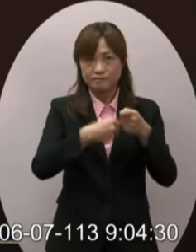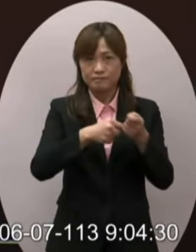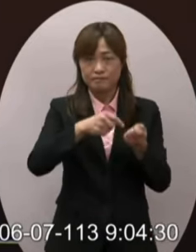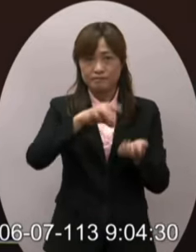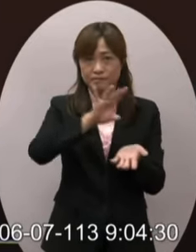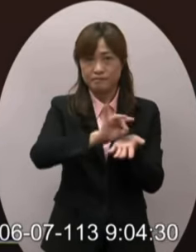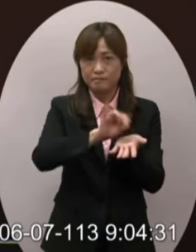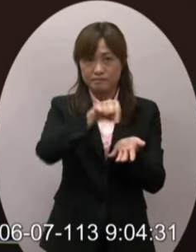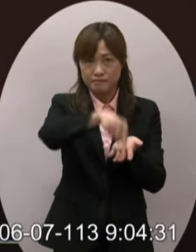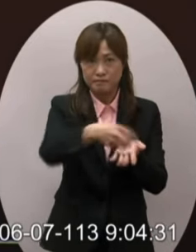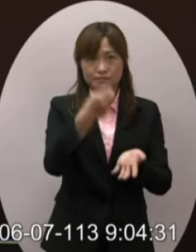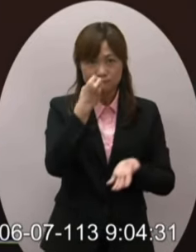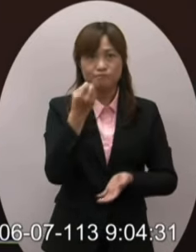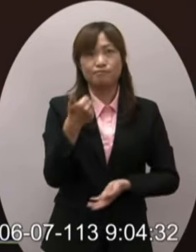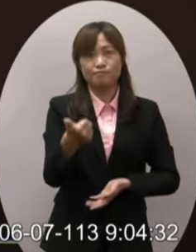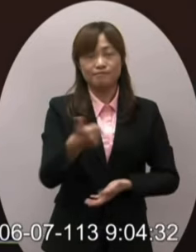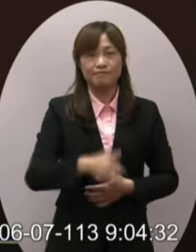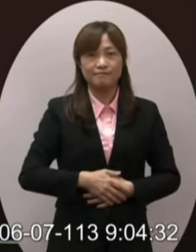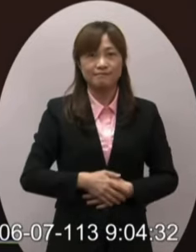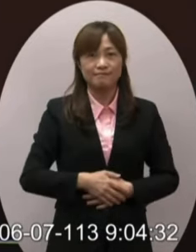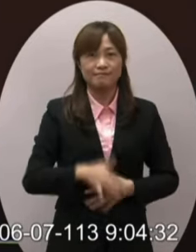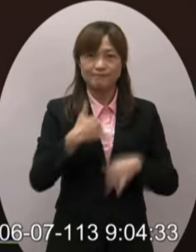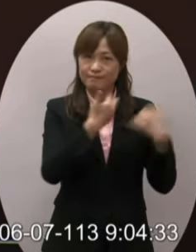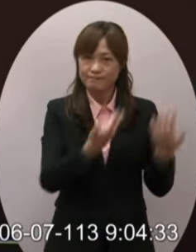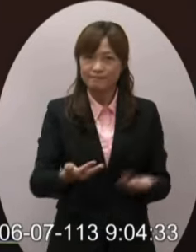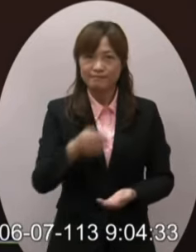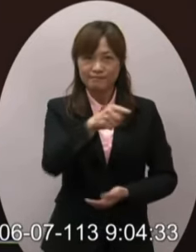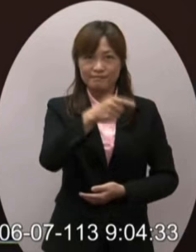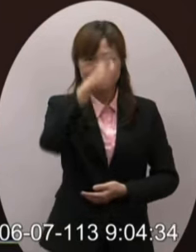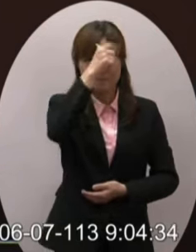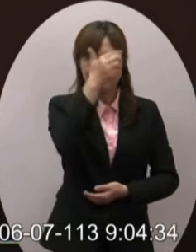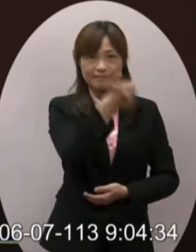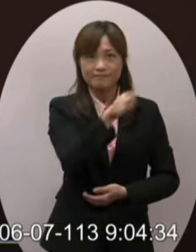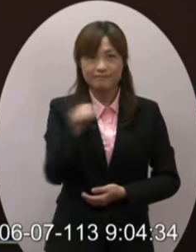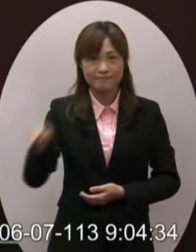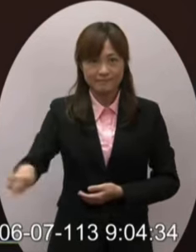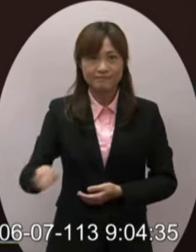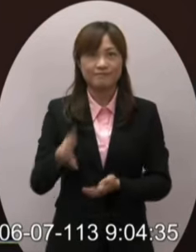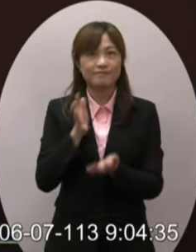们诚挚的欢迎黄仁勋执行长到云林吃美食。